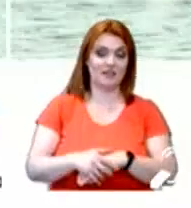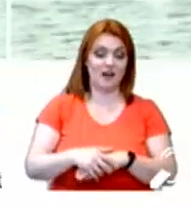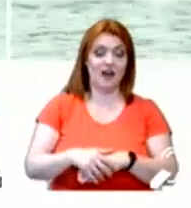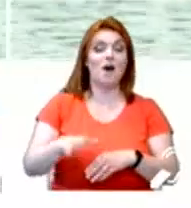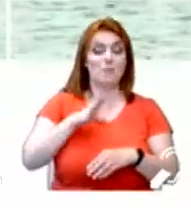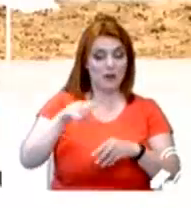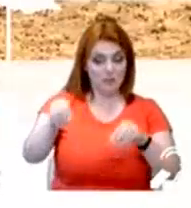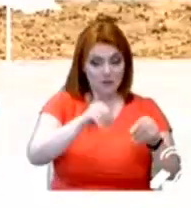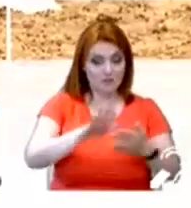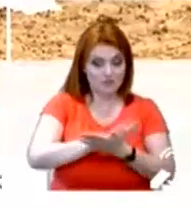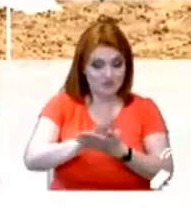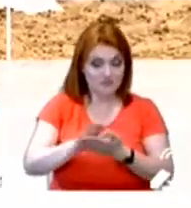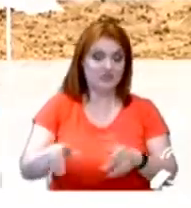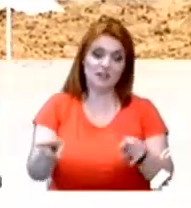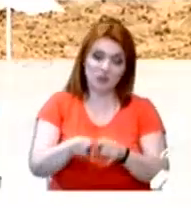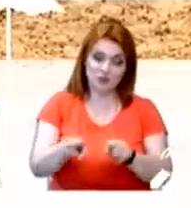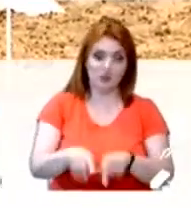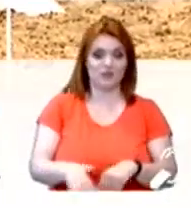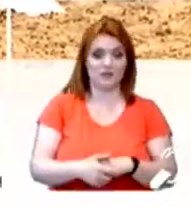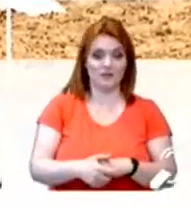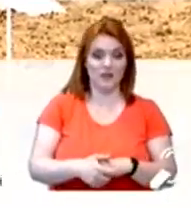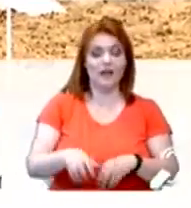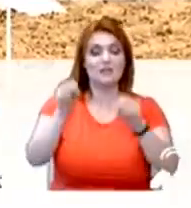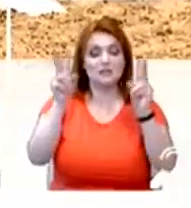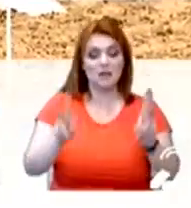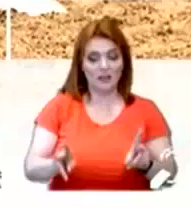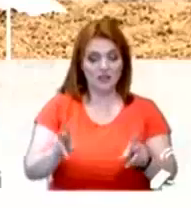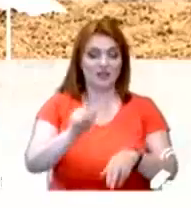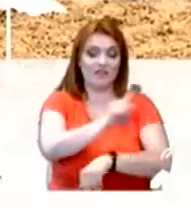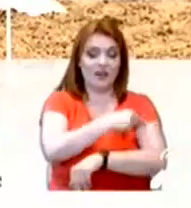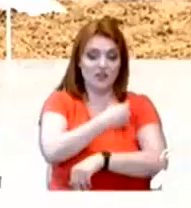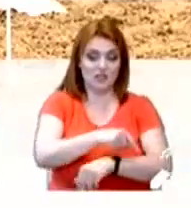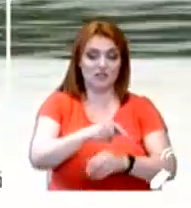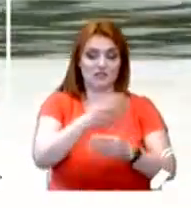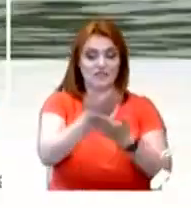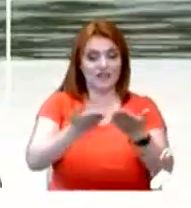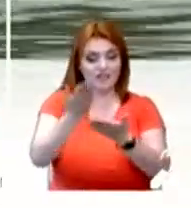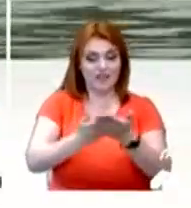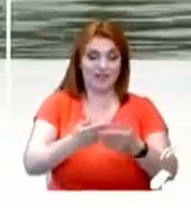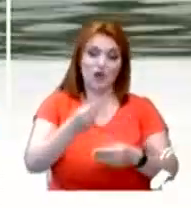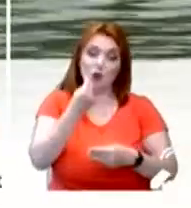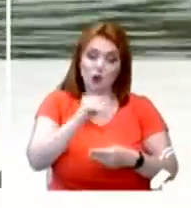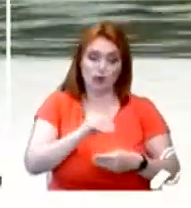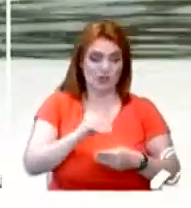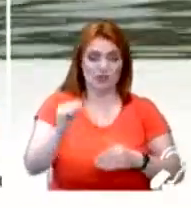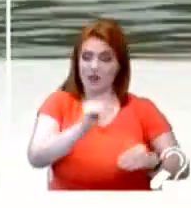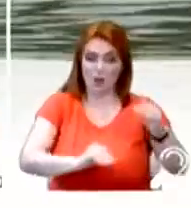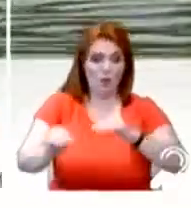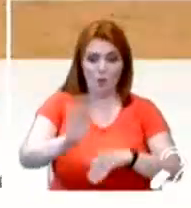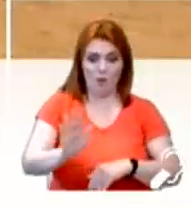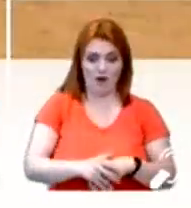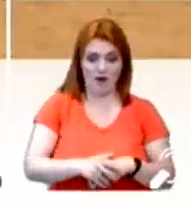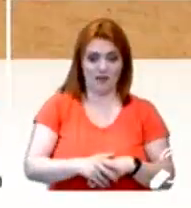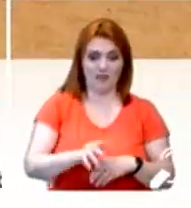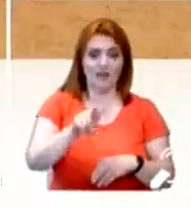dezinfectat, specialiștii în sănătate publică îi îndeamnă pe oameni să evite scăldatul. Apa din lacurile din Chișinău este poluată și